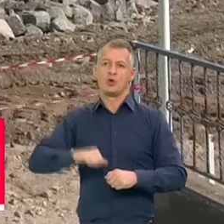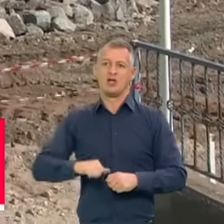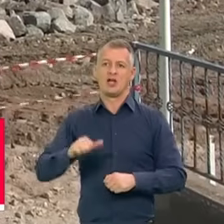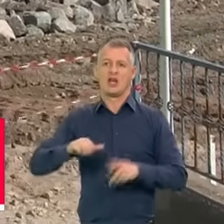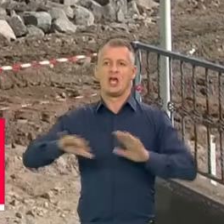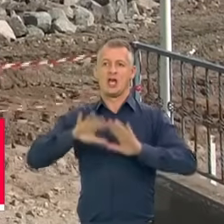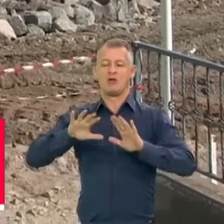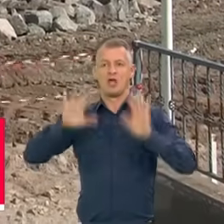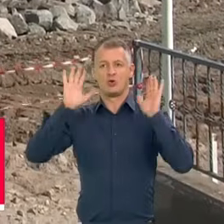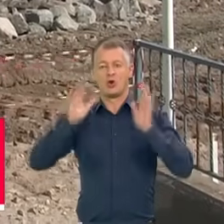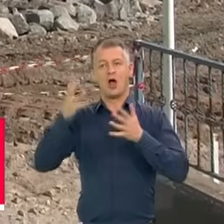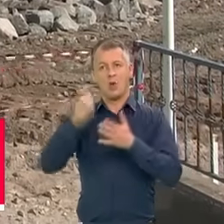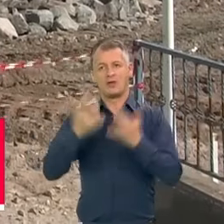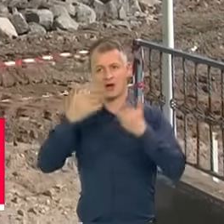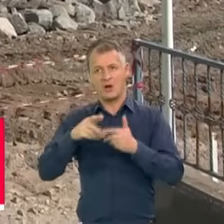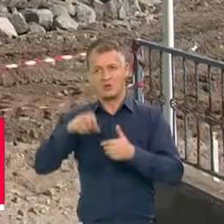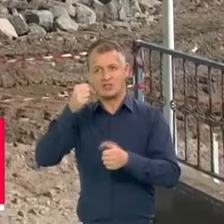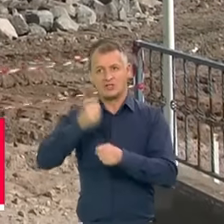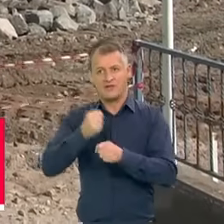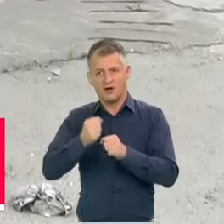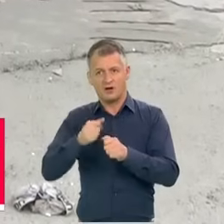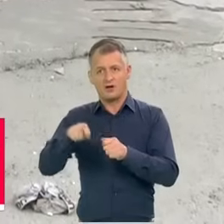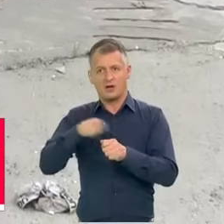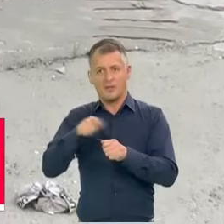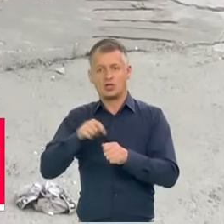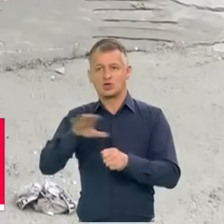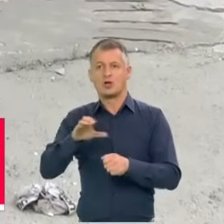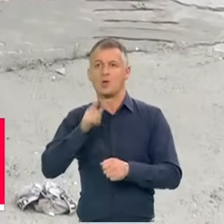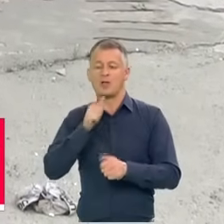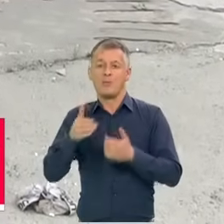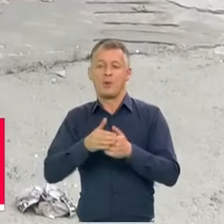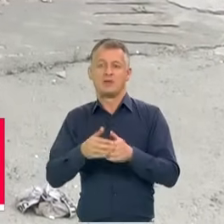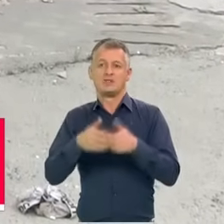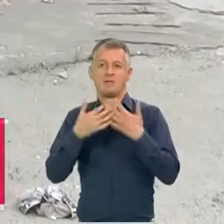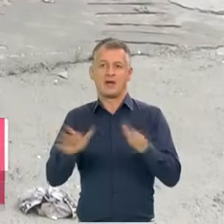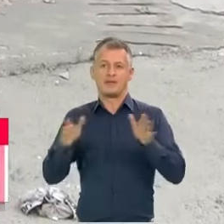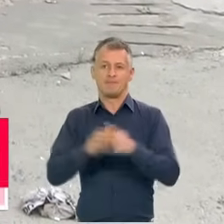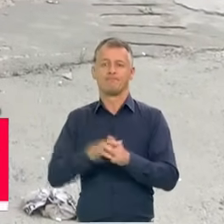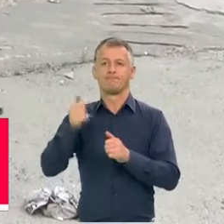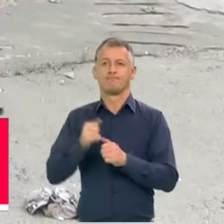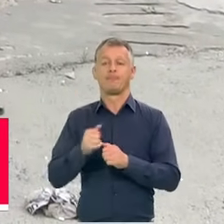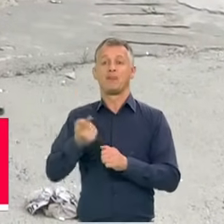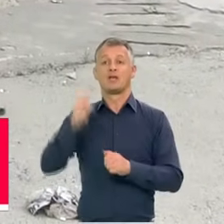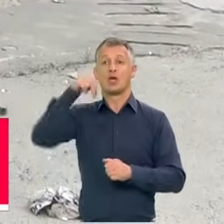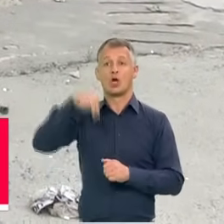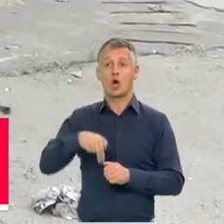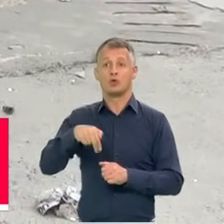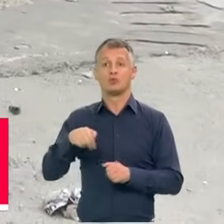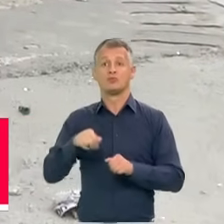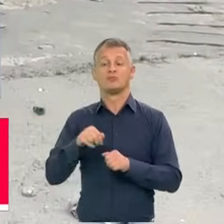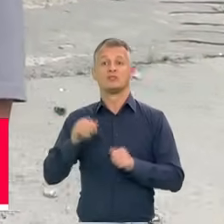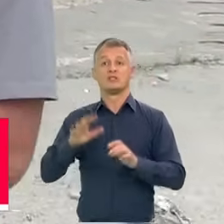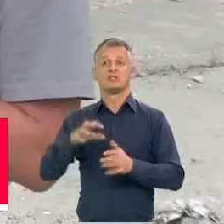refacă și faleza în zona în care stă să se prăbușească la Costinești s a început din nordul stațiunii pentru că Urgența zero a fost